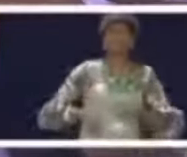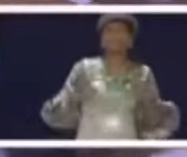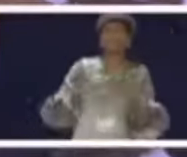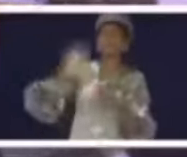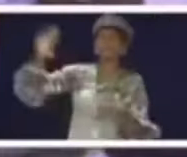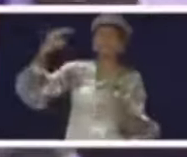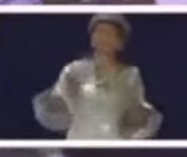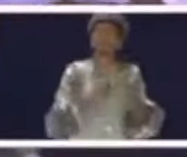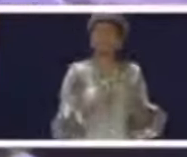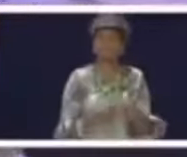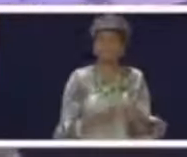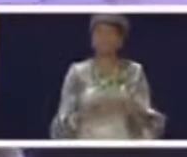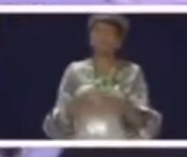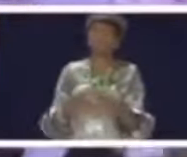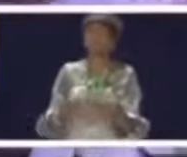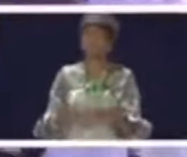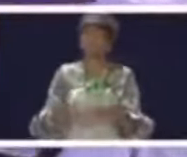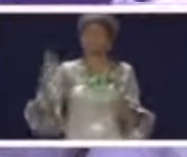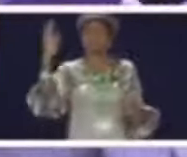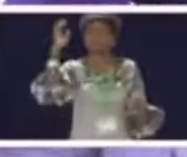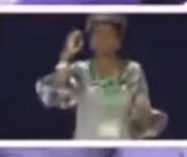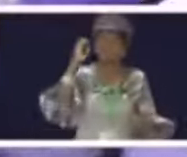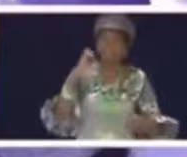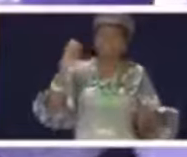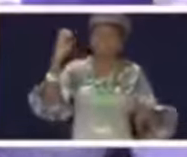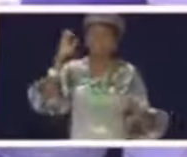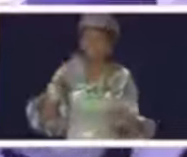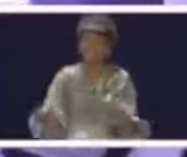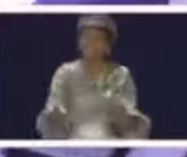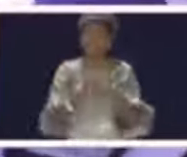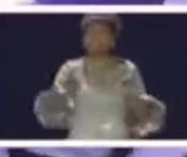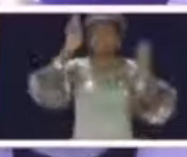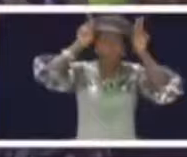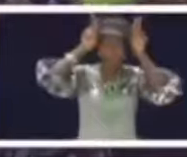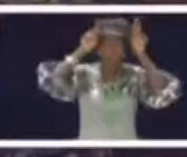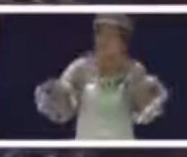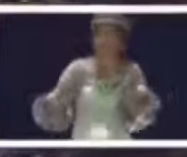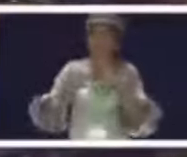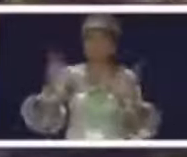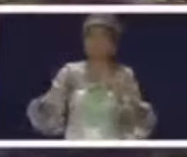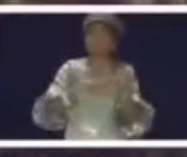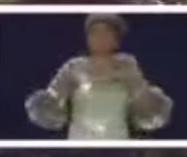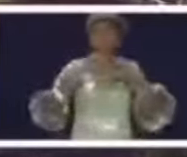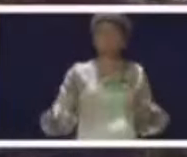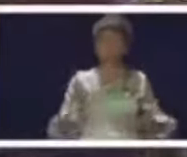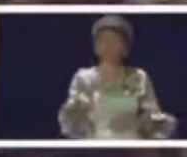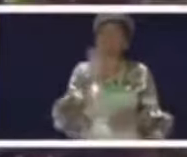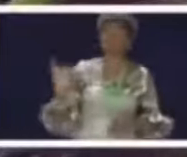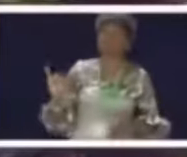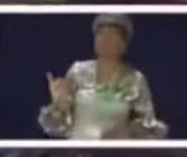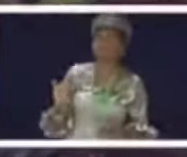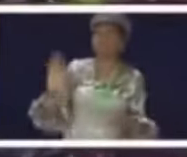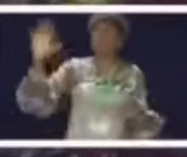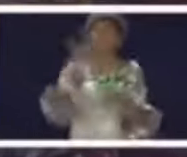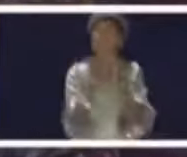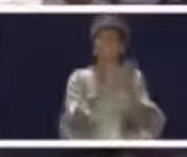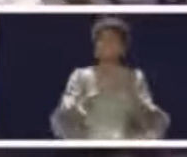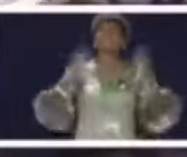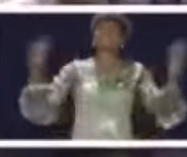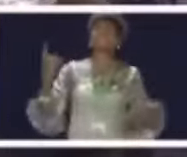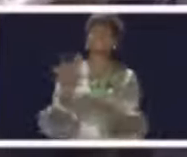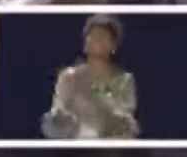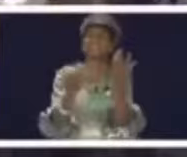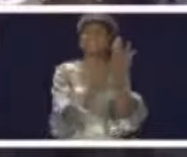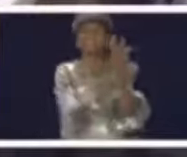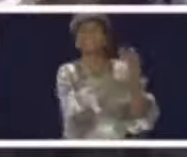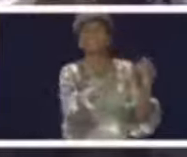Lórúkọ yín ló la ẹnu kẹ́tẹ̀kẹ́tẹ̀ Bálámù tó fọhùn bí ènìyàn. Ọwọ́ yín ni ọwọ́ ńlá àìrí